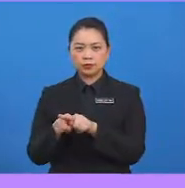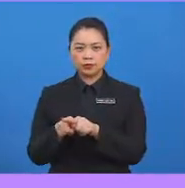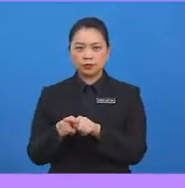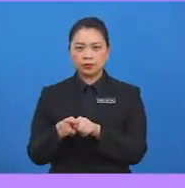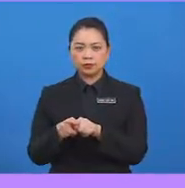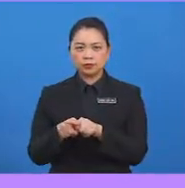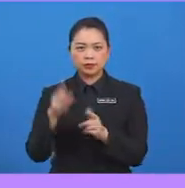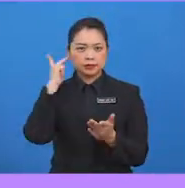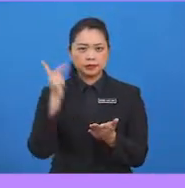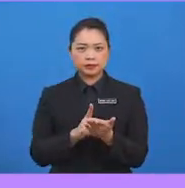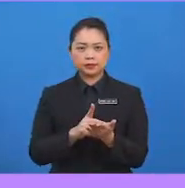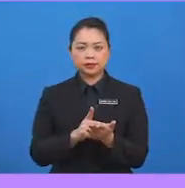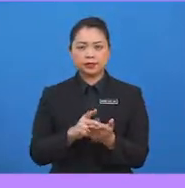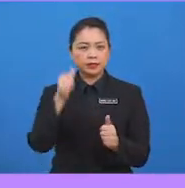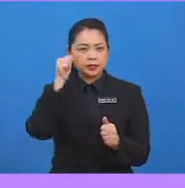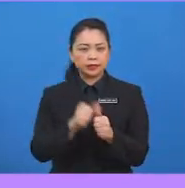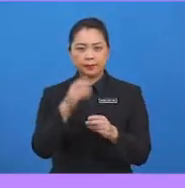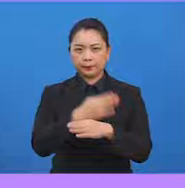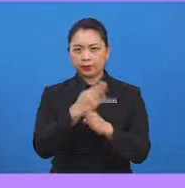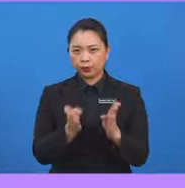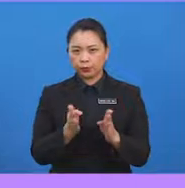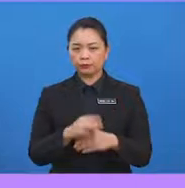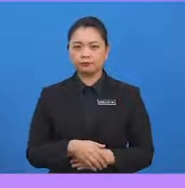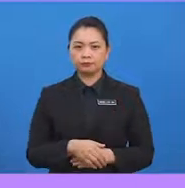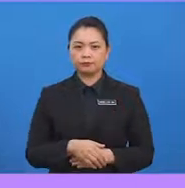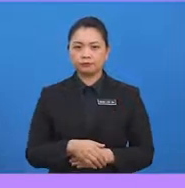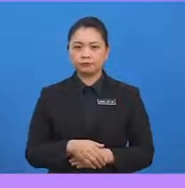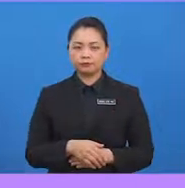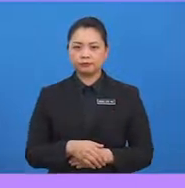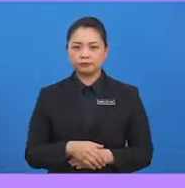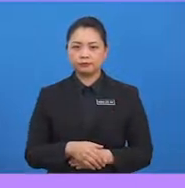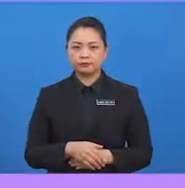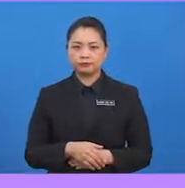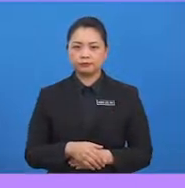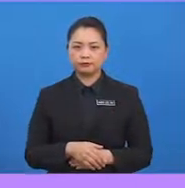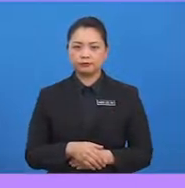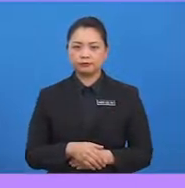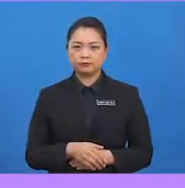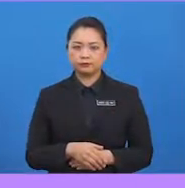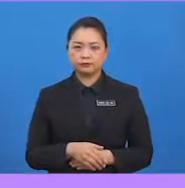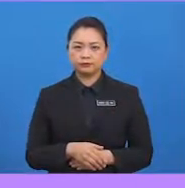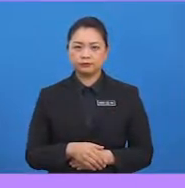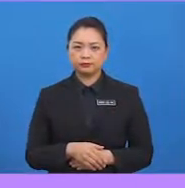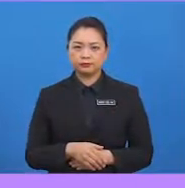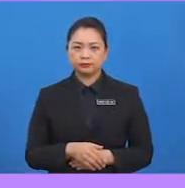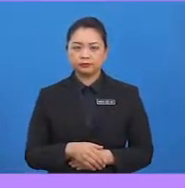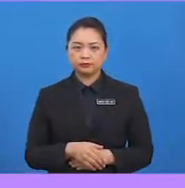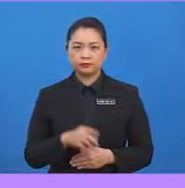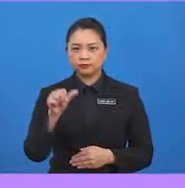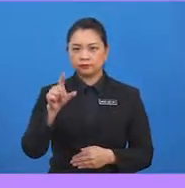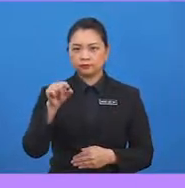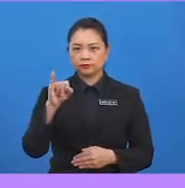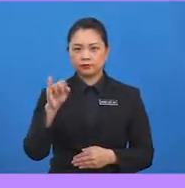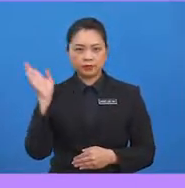sebagai alloy ingat bentuk. Shape Memory Alloy, SMA. Alloy ini